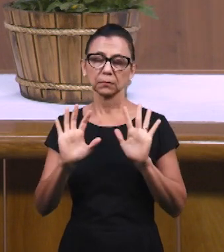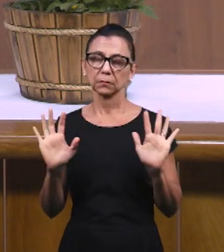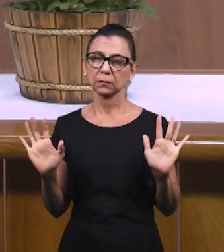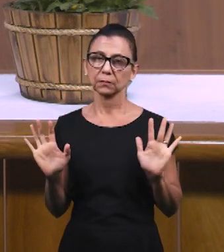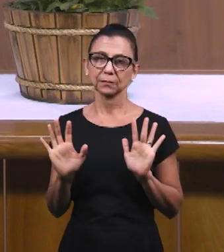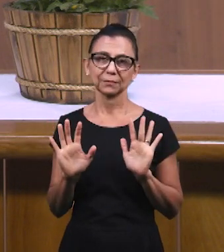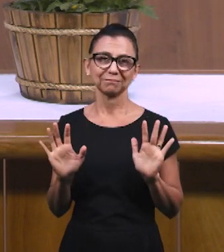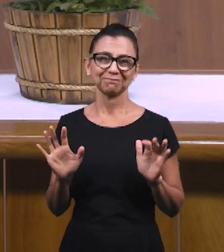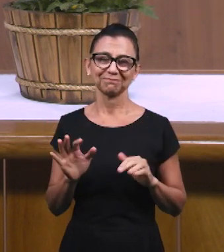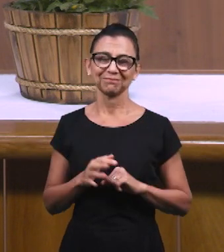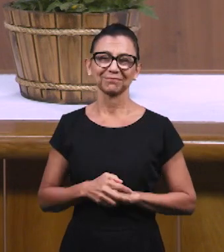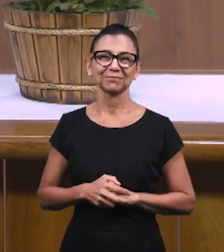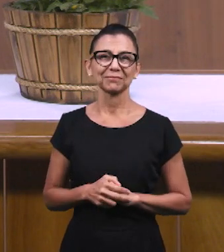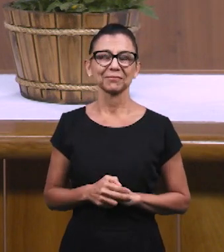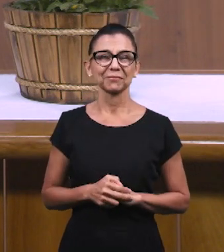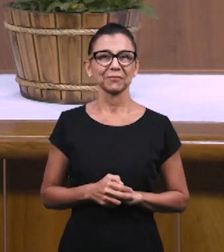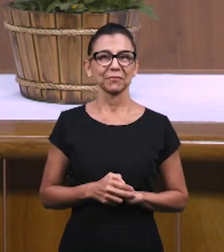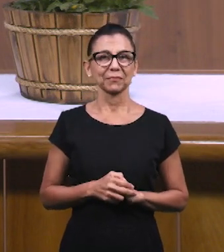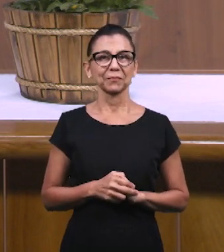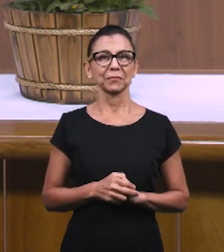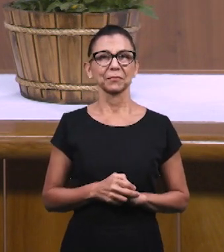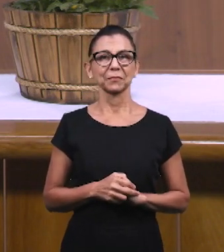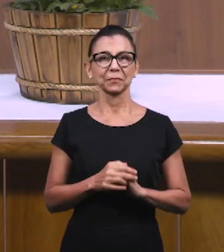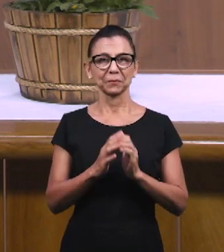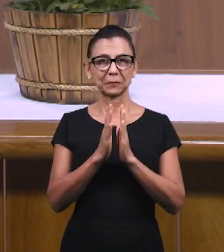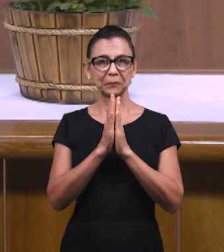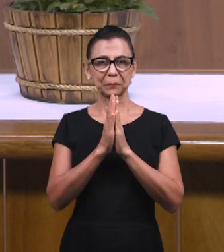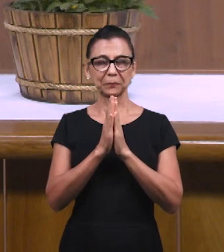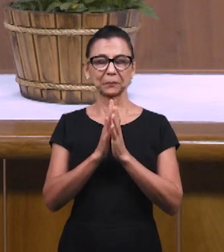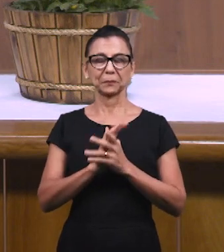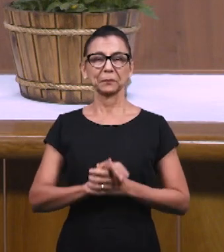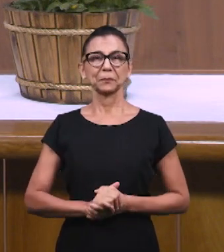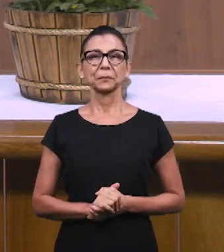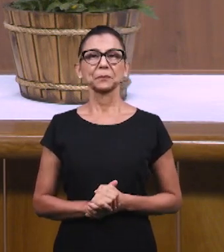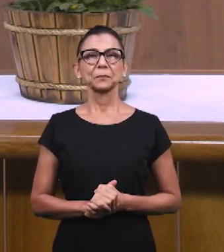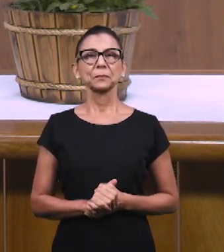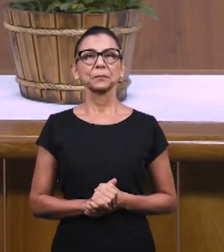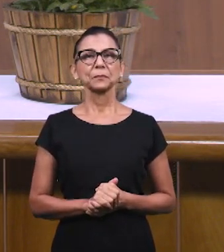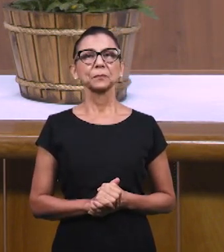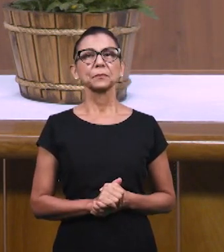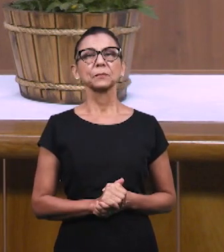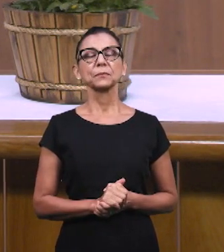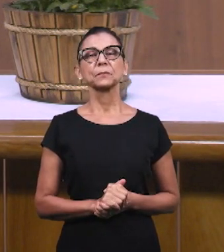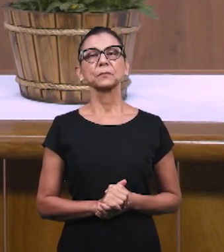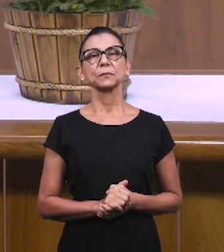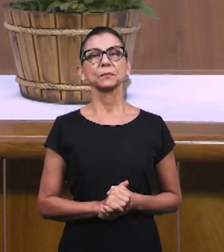rester comme meilleur vous convient. Nous allons prier maintenant.